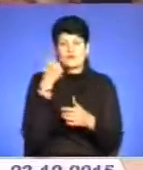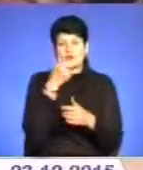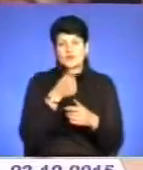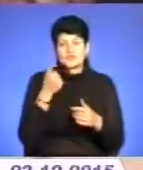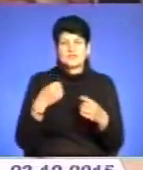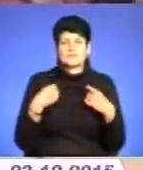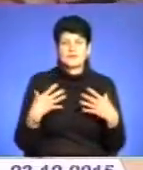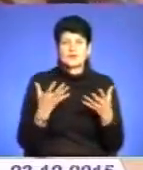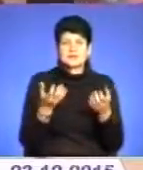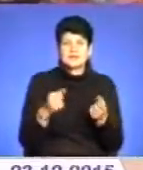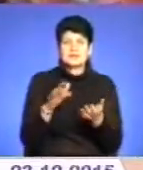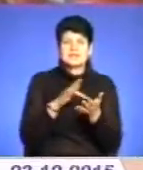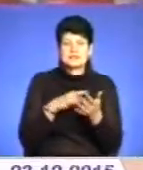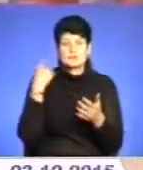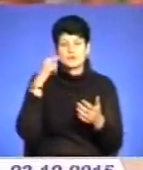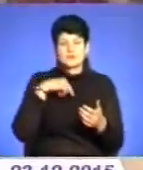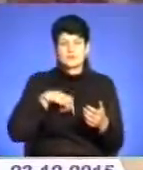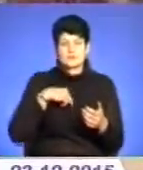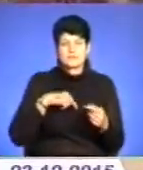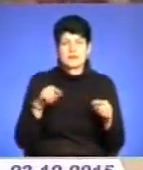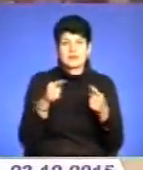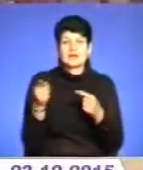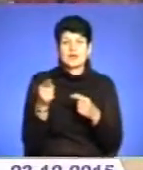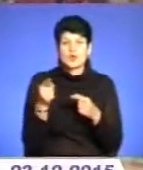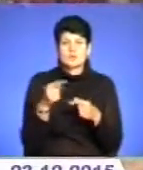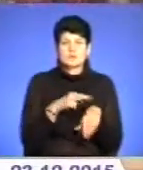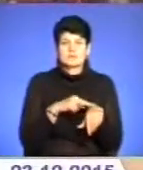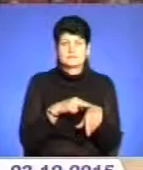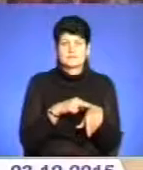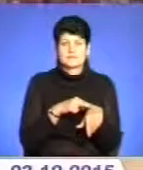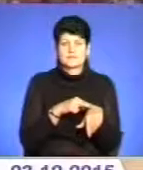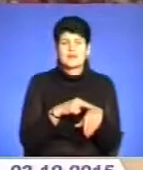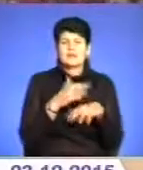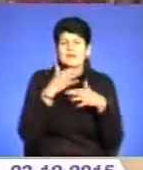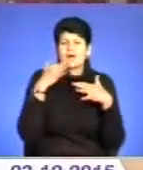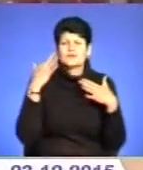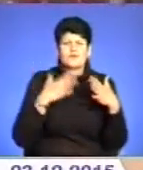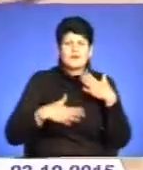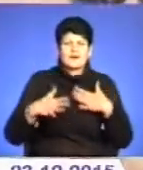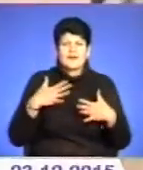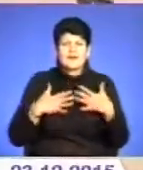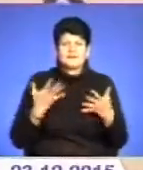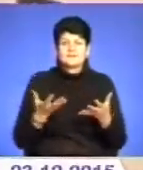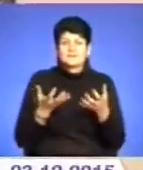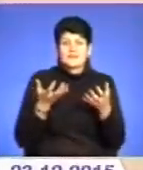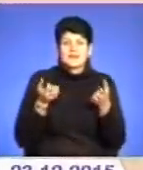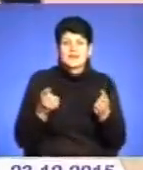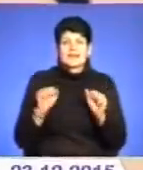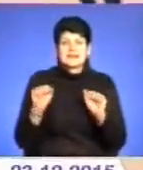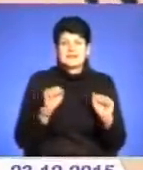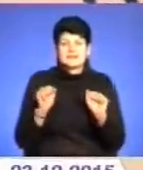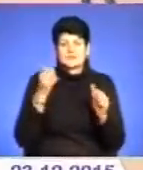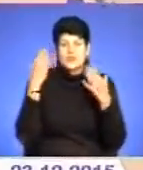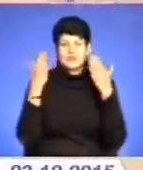з Центру соціально-психологічної реабілітації від тернопільських поліцейських. Море радості та позитиву завдяки правоохоронцям та керівництву